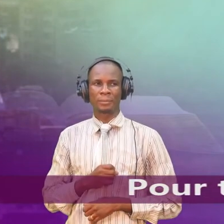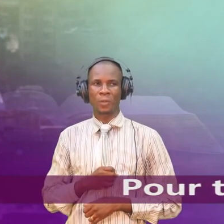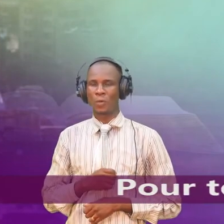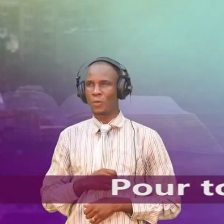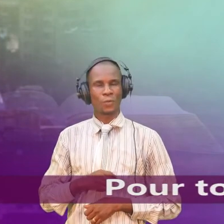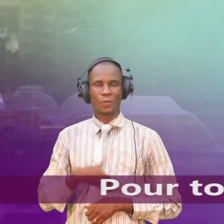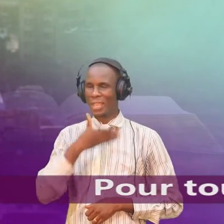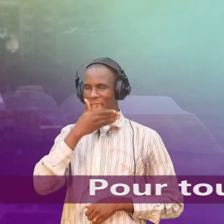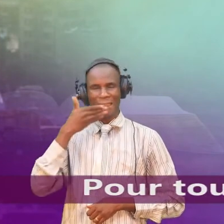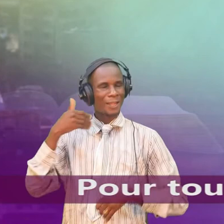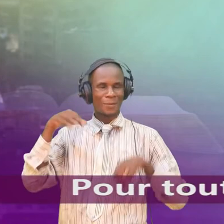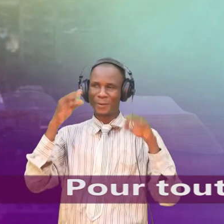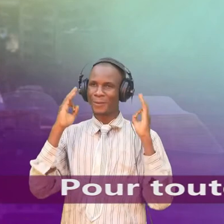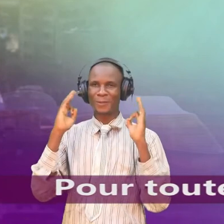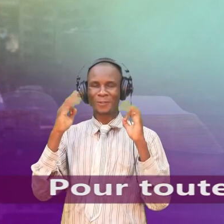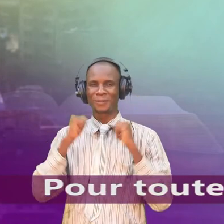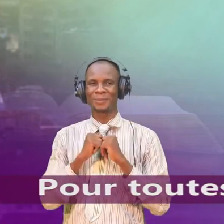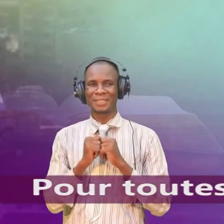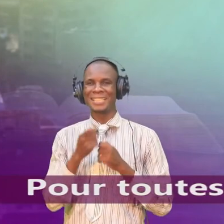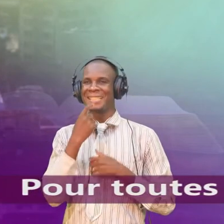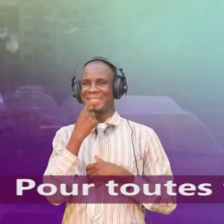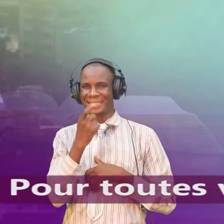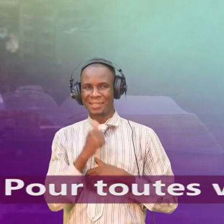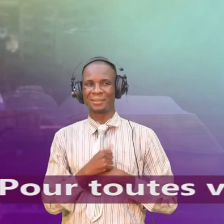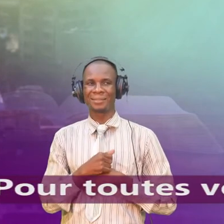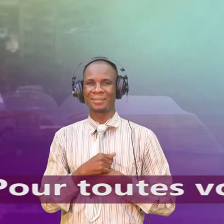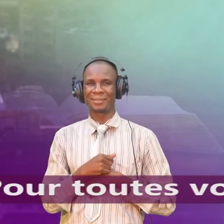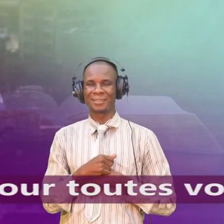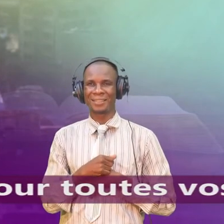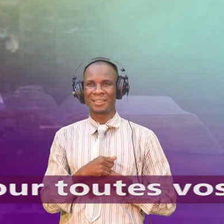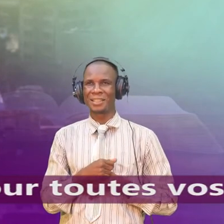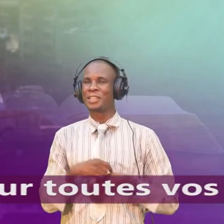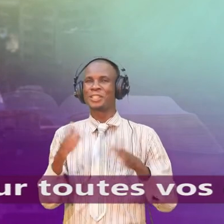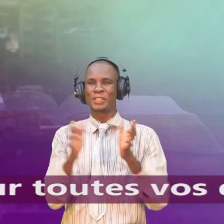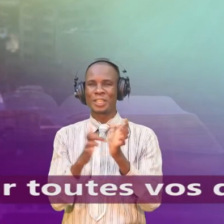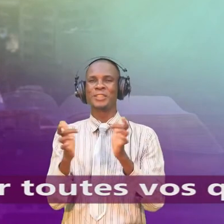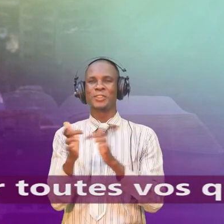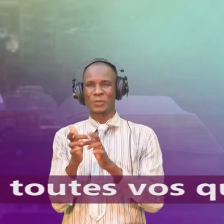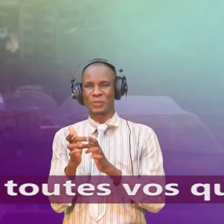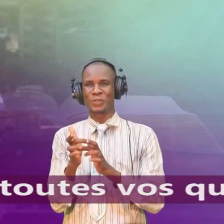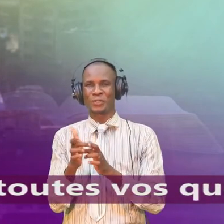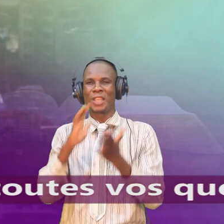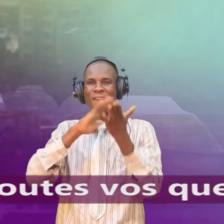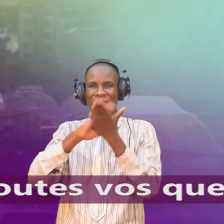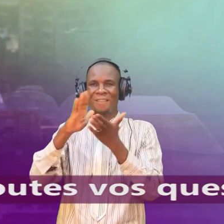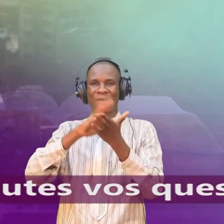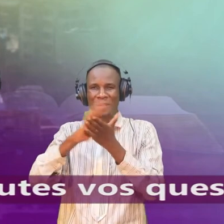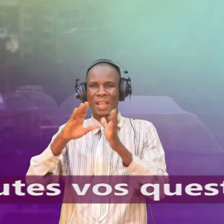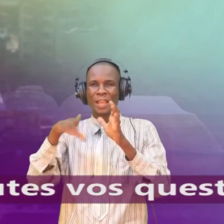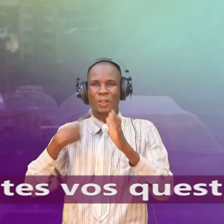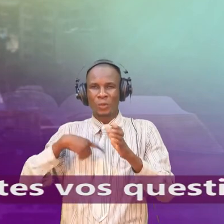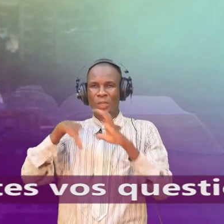Matukio ya dhambi katika maisha yetu binafsi, Mungu alitetea hayo mambo na kuimaliza katika